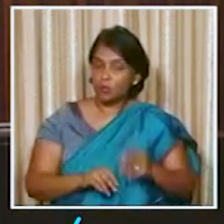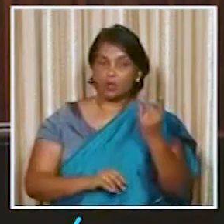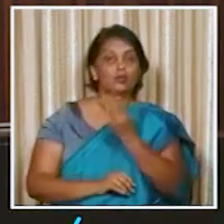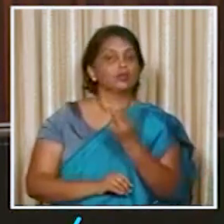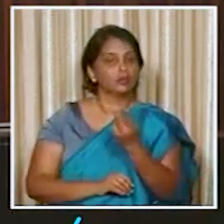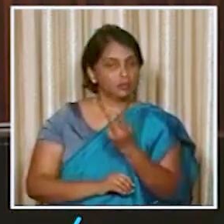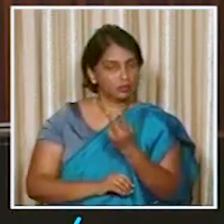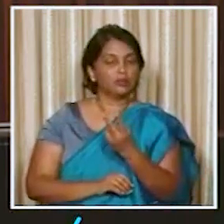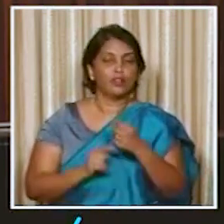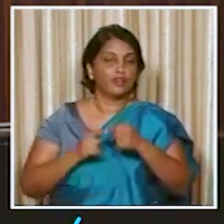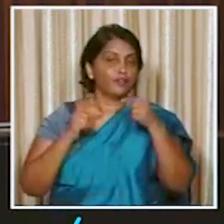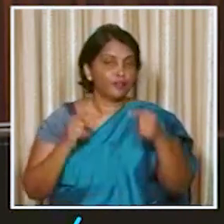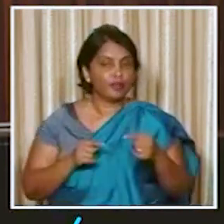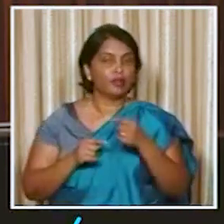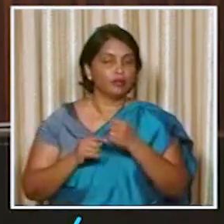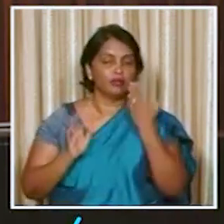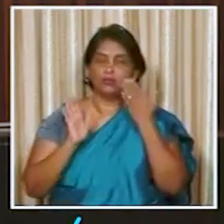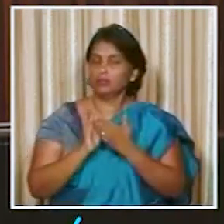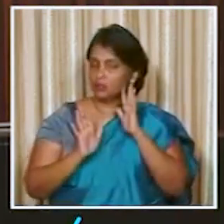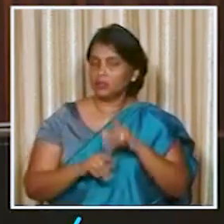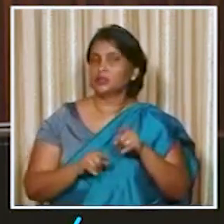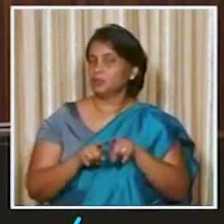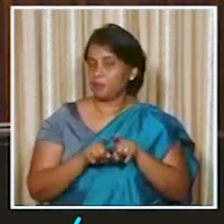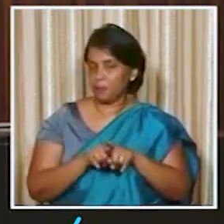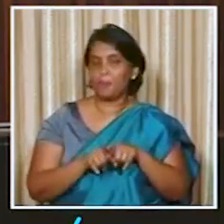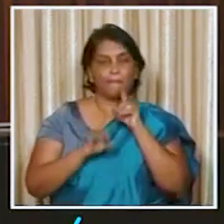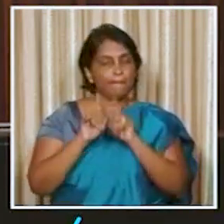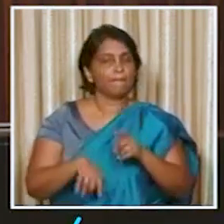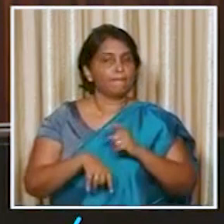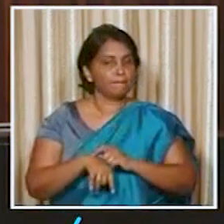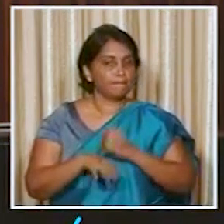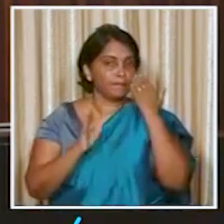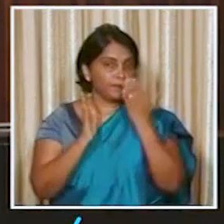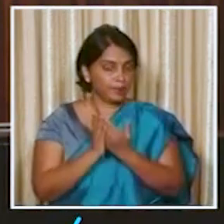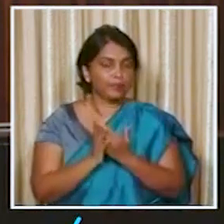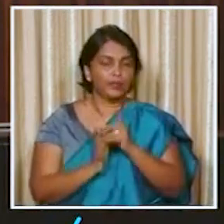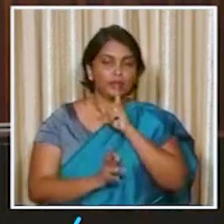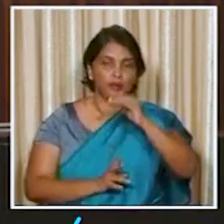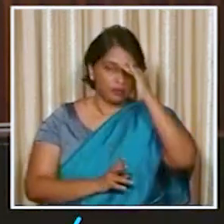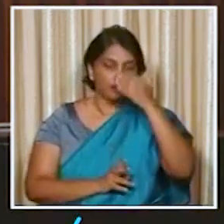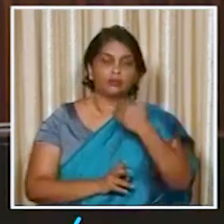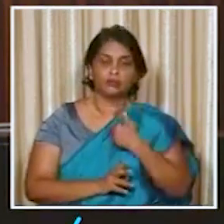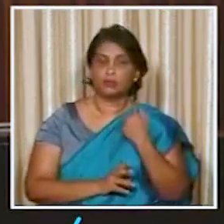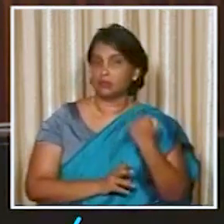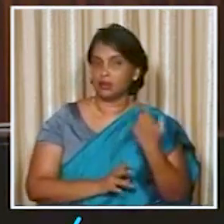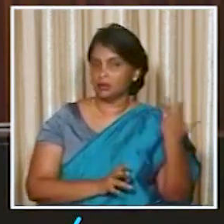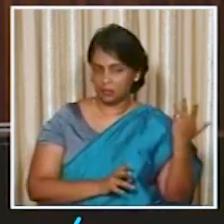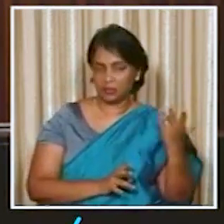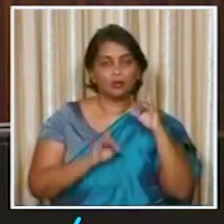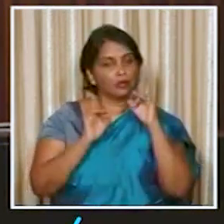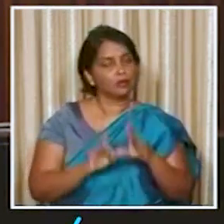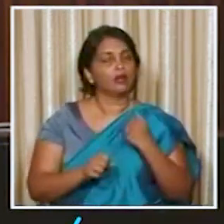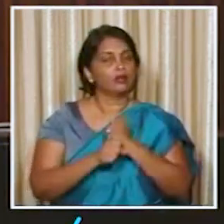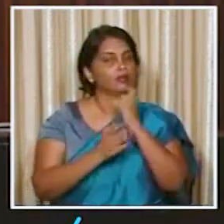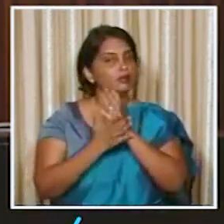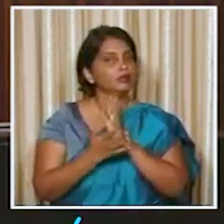දෙදෙනාද විපක්ෂීමක් ලෙස අර්ථ නිරූපණය වන්නේ නම් පමණි එවන් අර්ථ නිරූපණයක් කිරීමට කතානායකවරයා මට බලයක් නැත එබැවින්